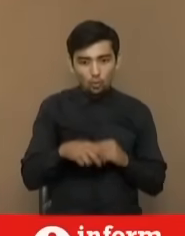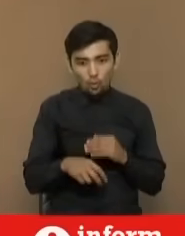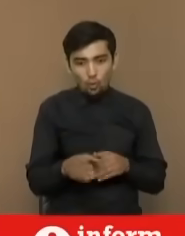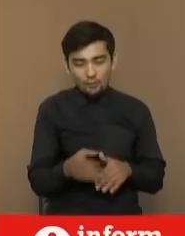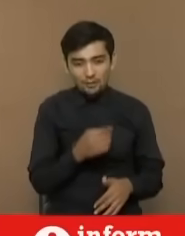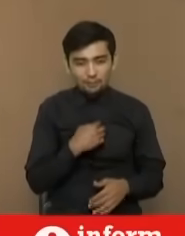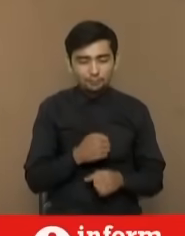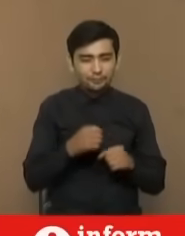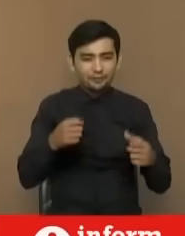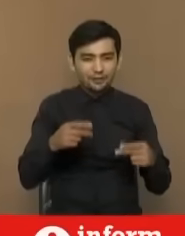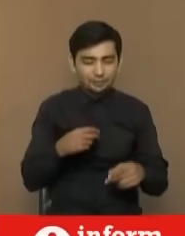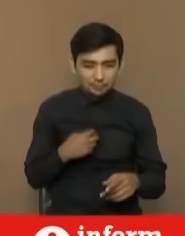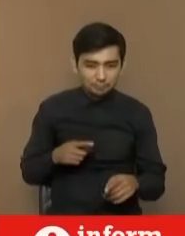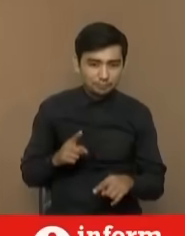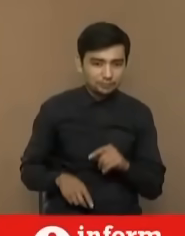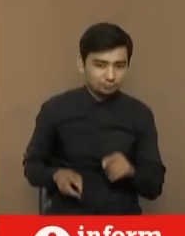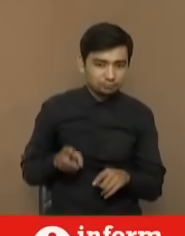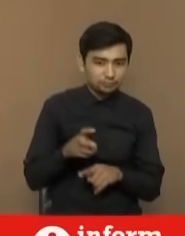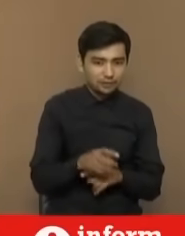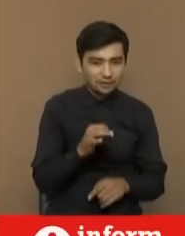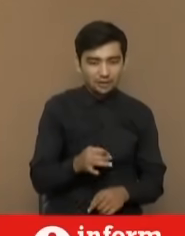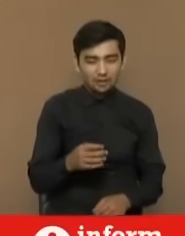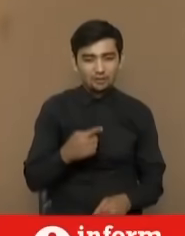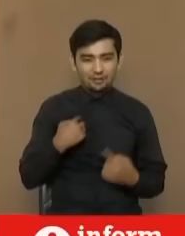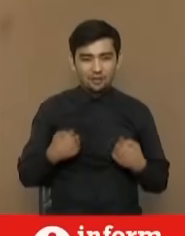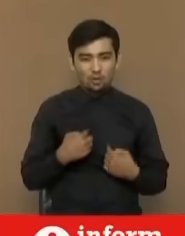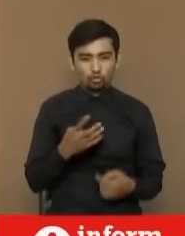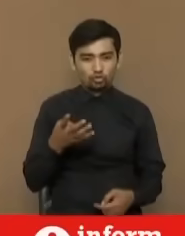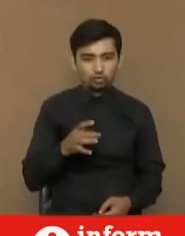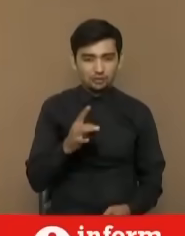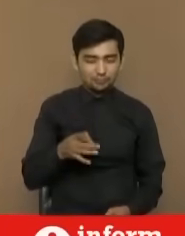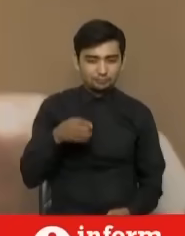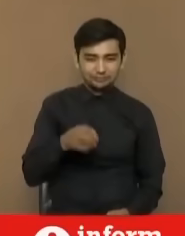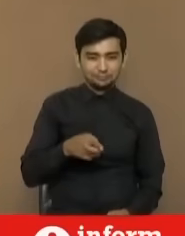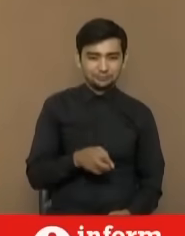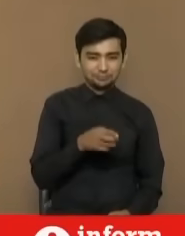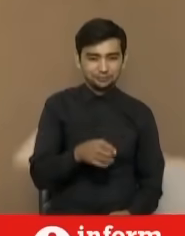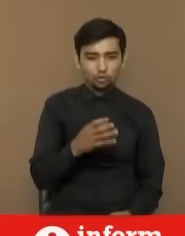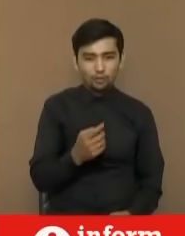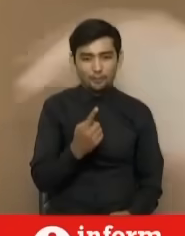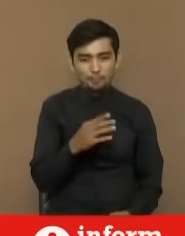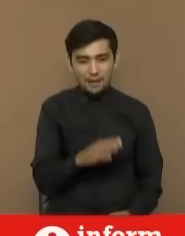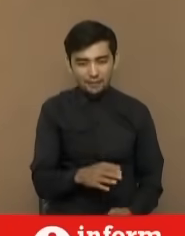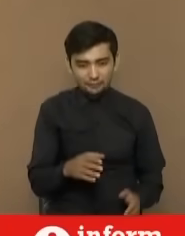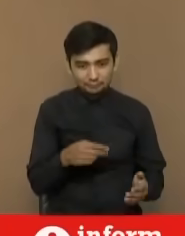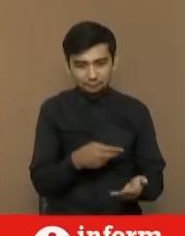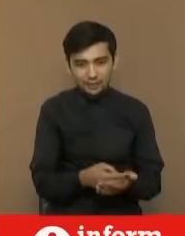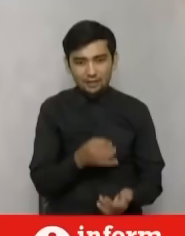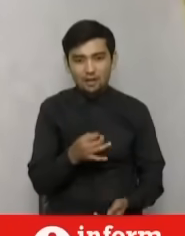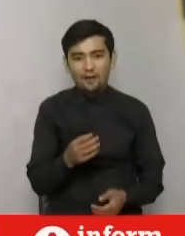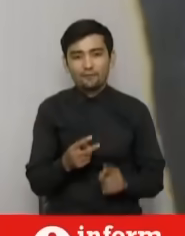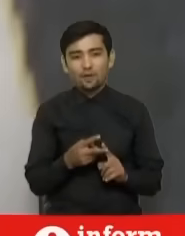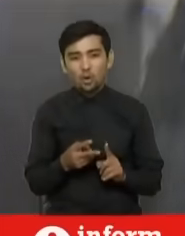қарай жүгірдім. Кіргенім сол еді, еденде кеудесінен төрт рет пышақталған ер адам жатты. Қасында кішкентай бала тұрды. Екінші зейнеткерді таба